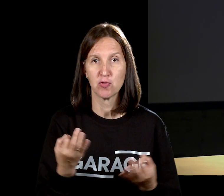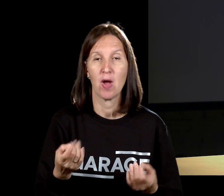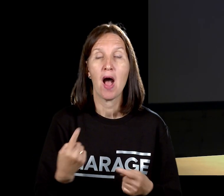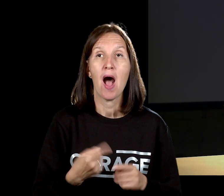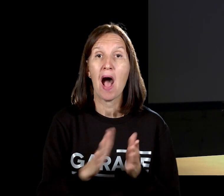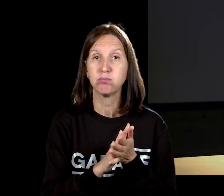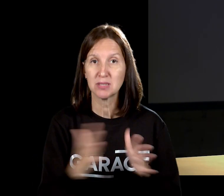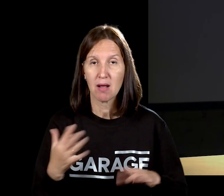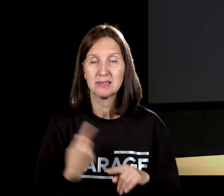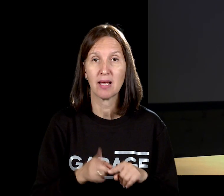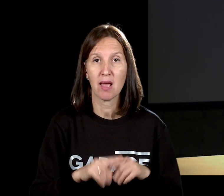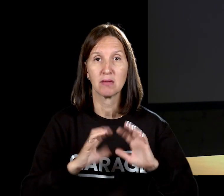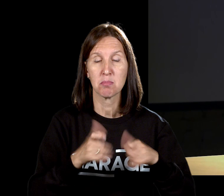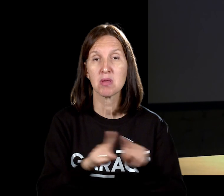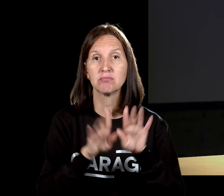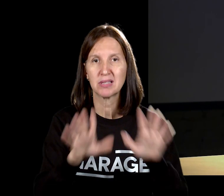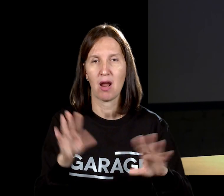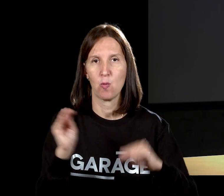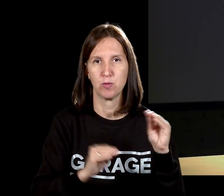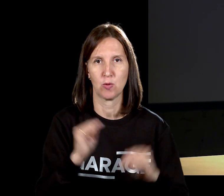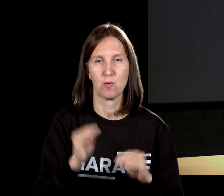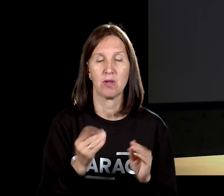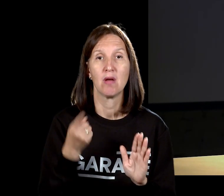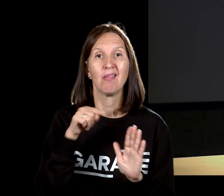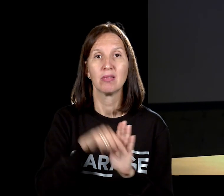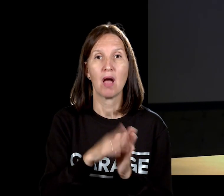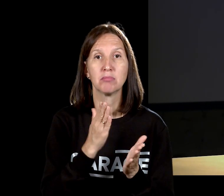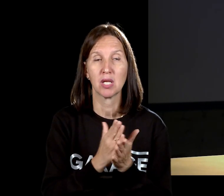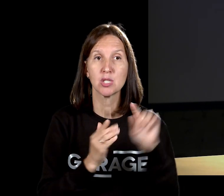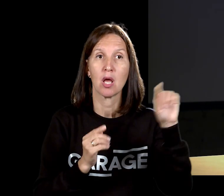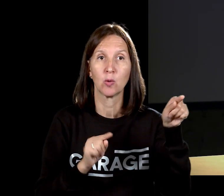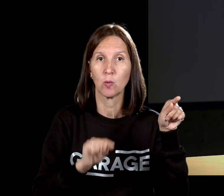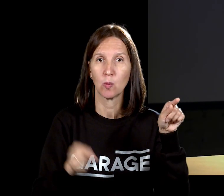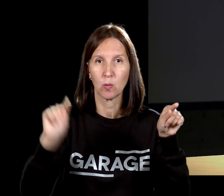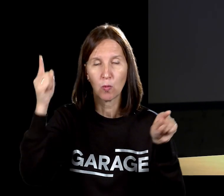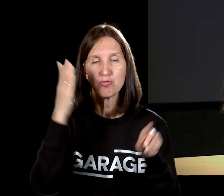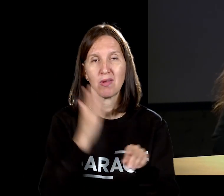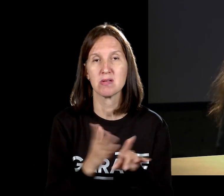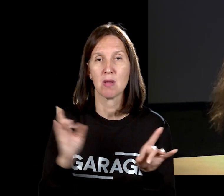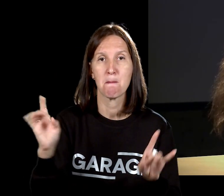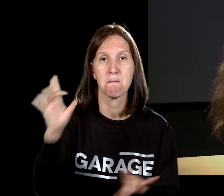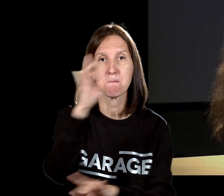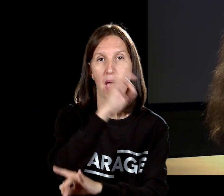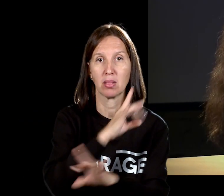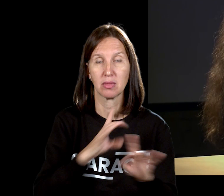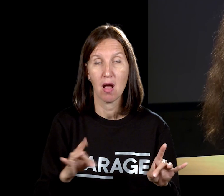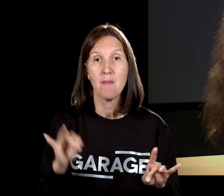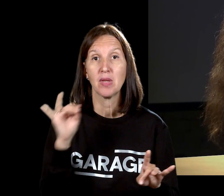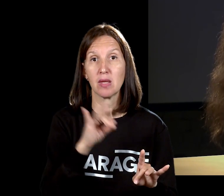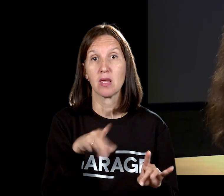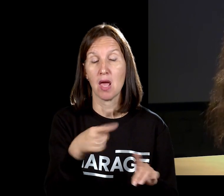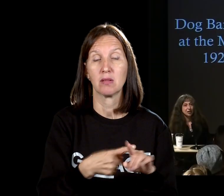мир, который так устроен, это мир, в котором обитают точки, пятна и какие-то еще странные существа, которые из этих точек и